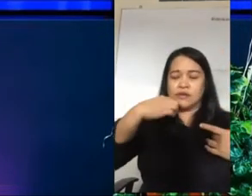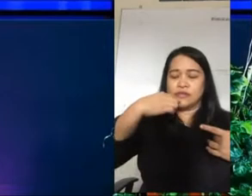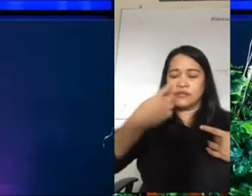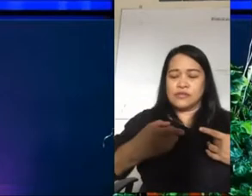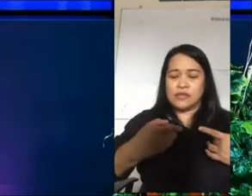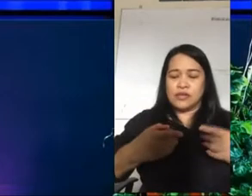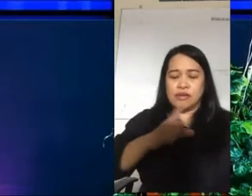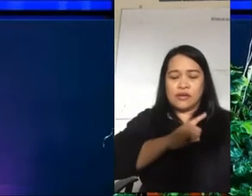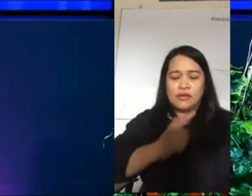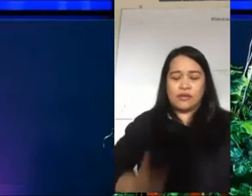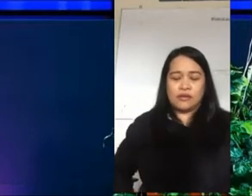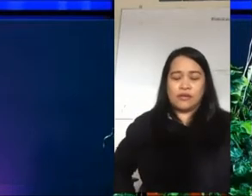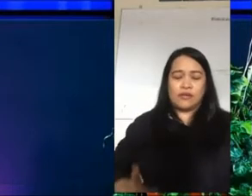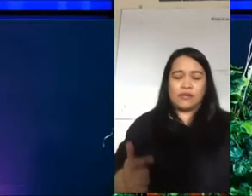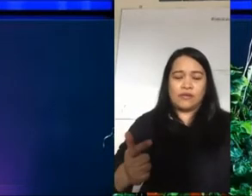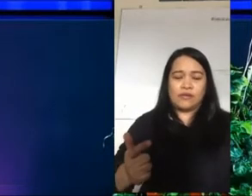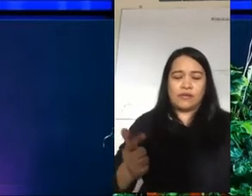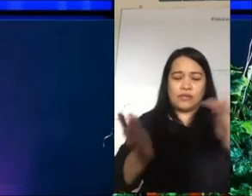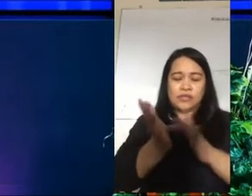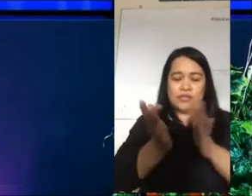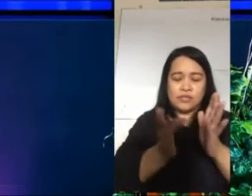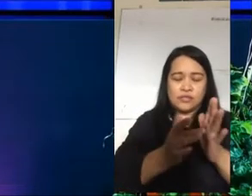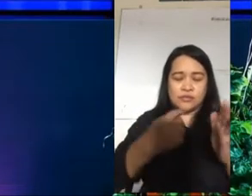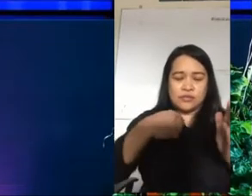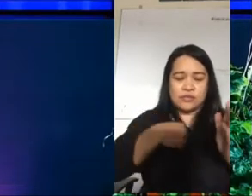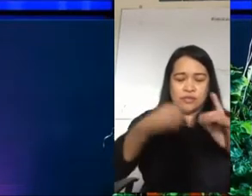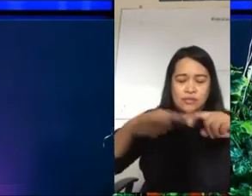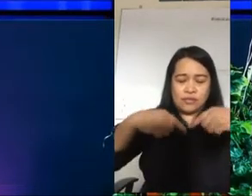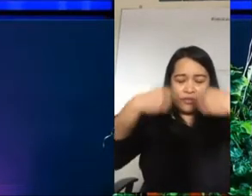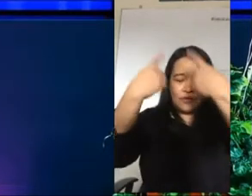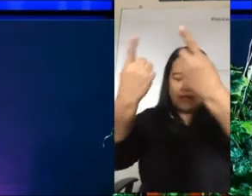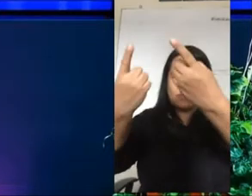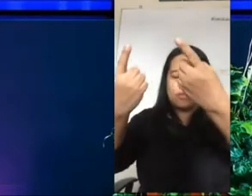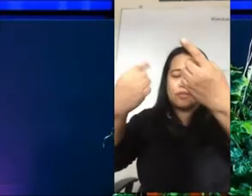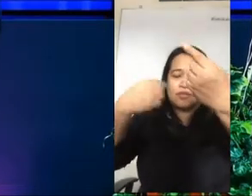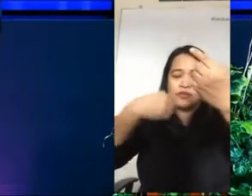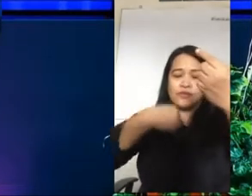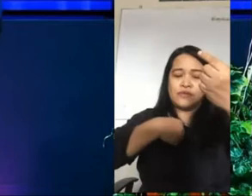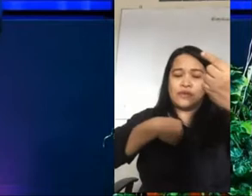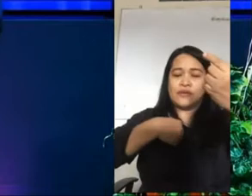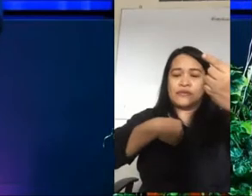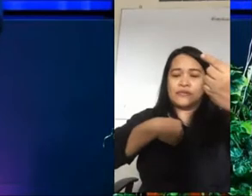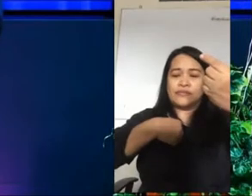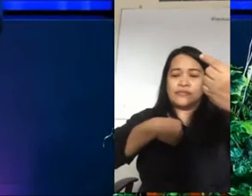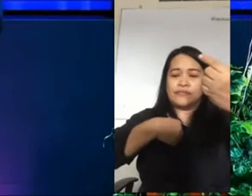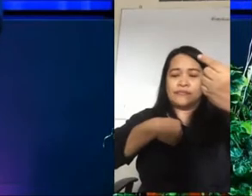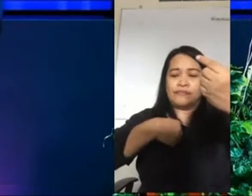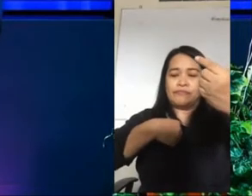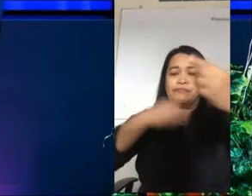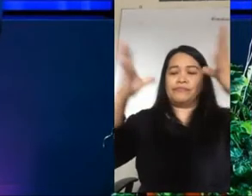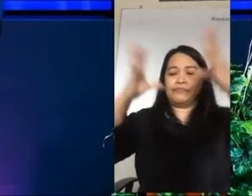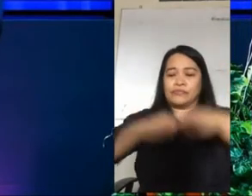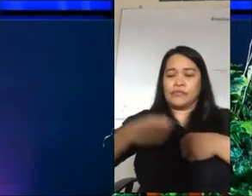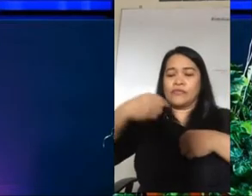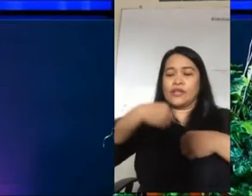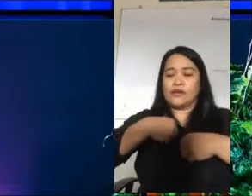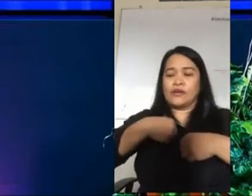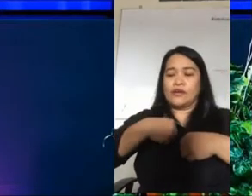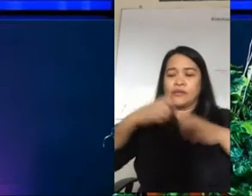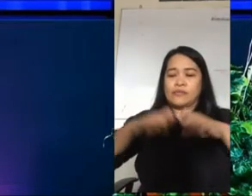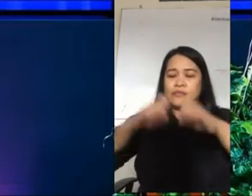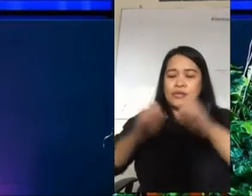Jesus, lumalapit ako sa iyo at inaamin ko po na ako'y makasalanan, na ako'y